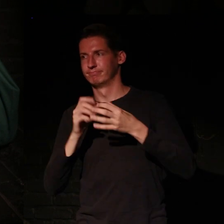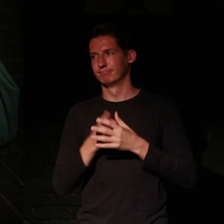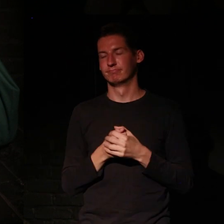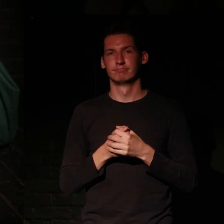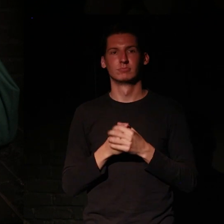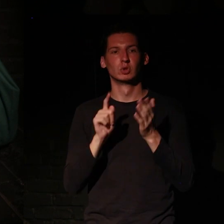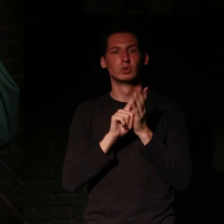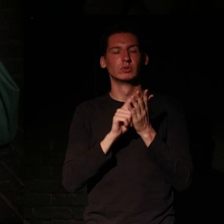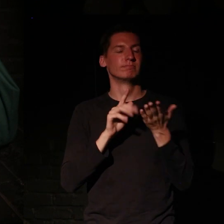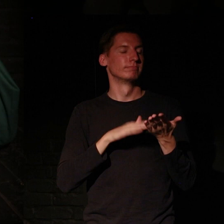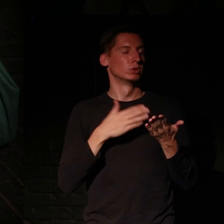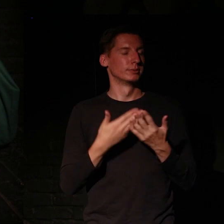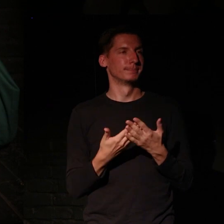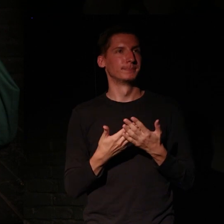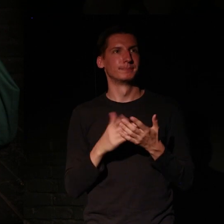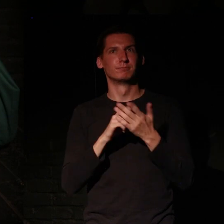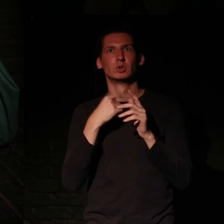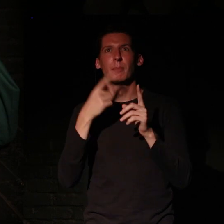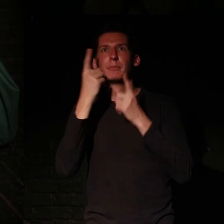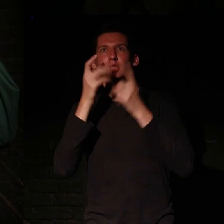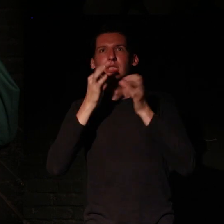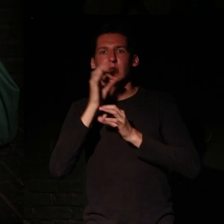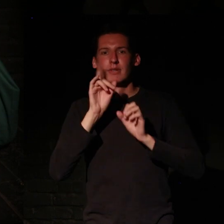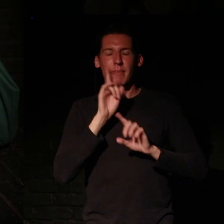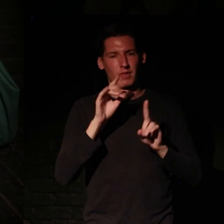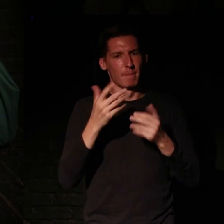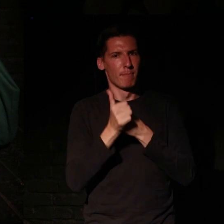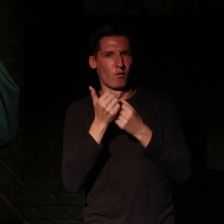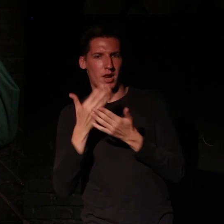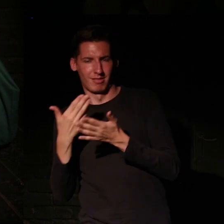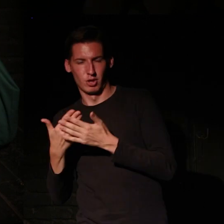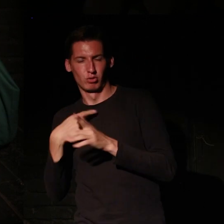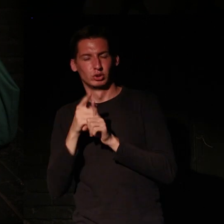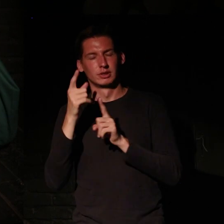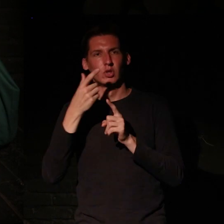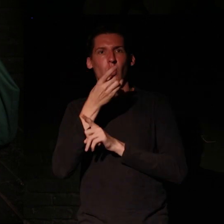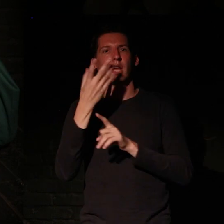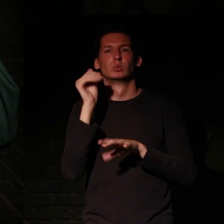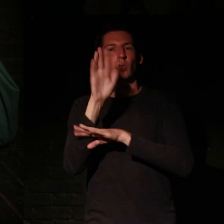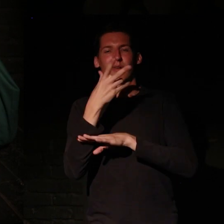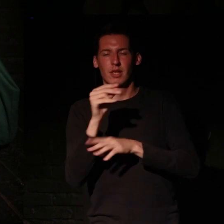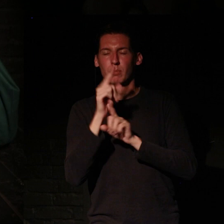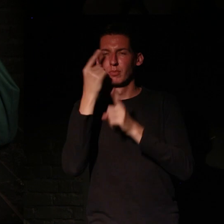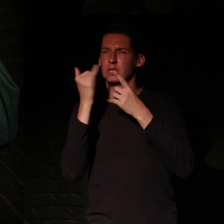sięgnąć do jakiegoś sedna. No i tutaj takim elementem, który znowu pozwala nam